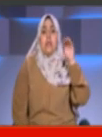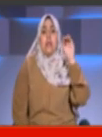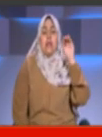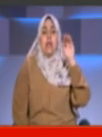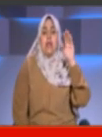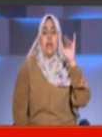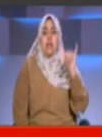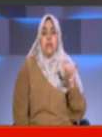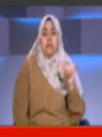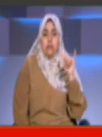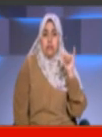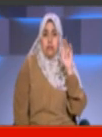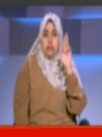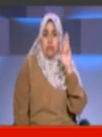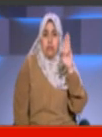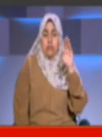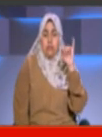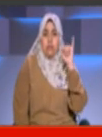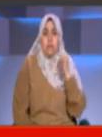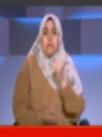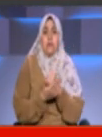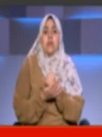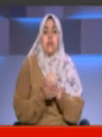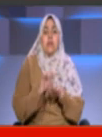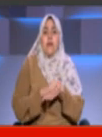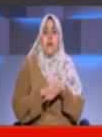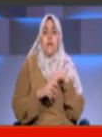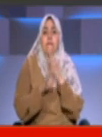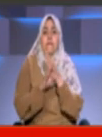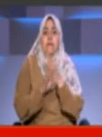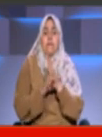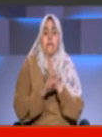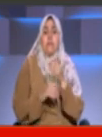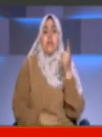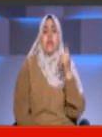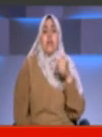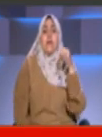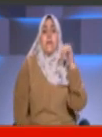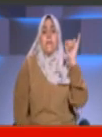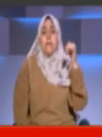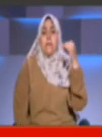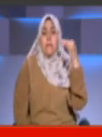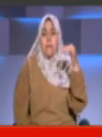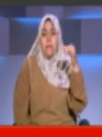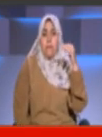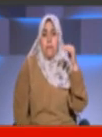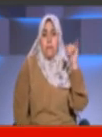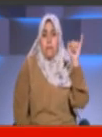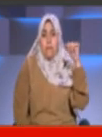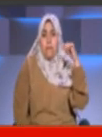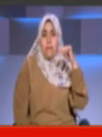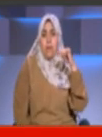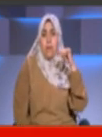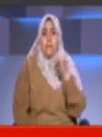مسؤول إعداد المواد الفيلمية، محمد عمر سيد عبد اللطيف مسؤول إعداد المواد